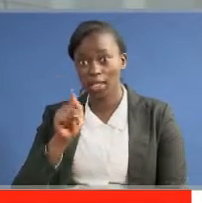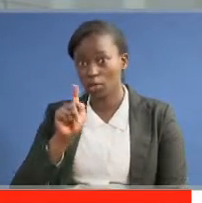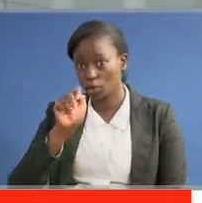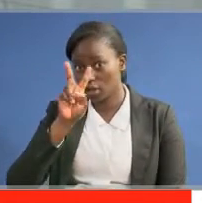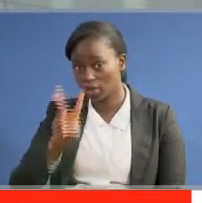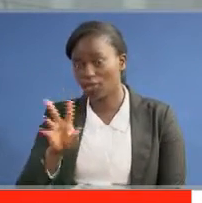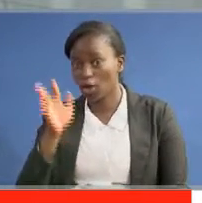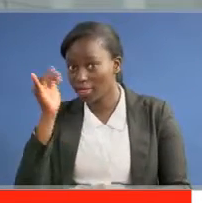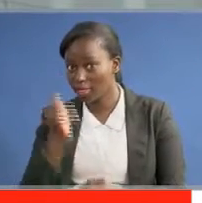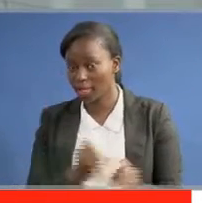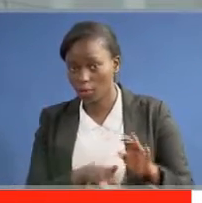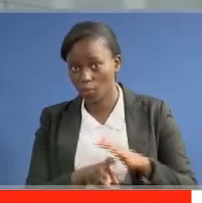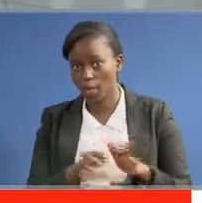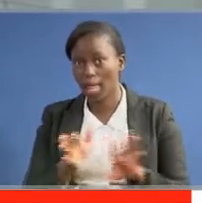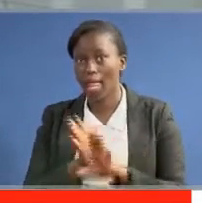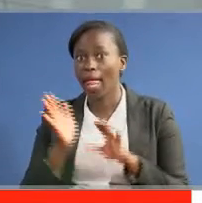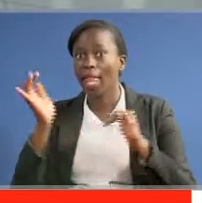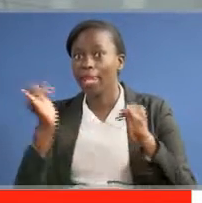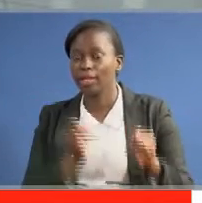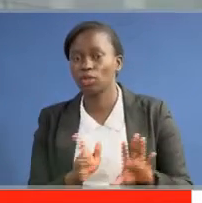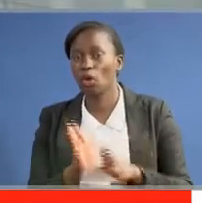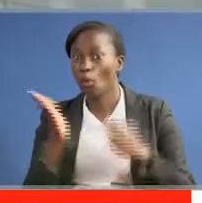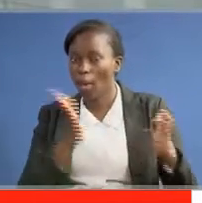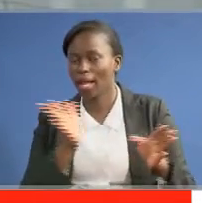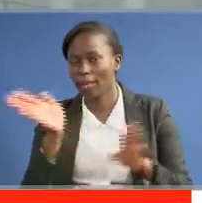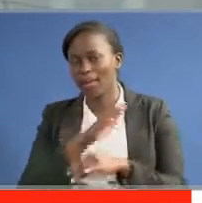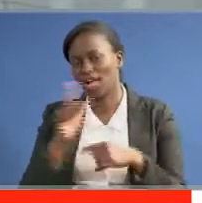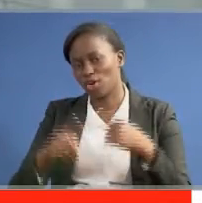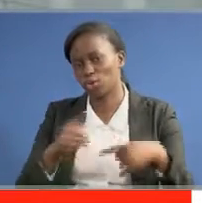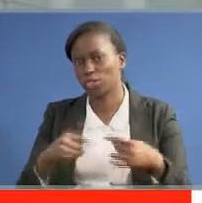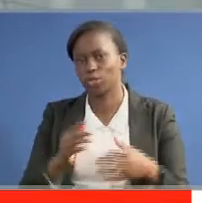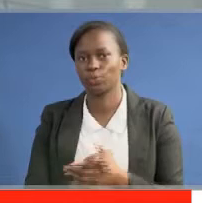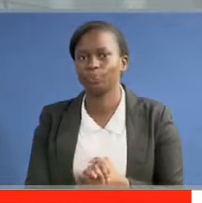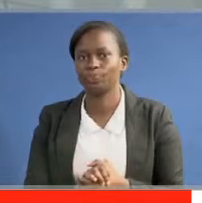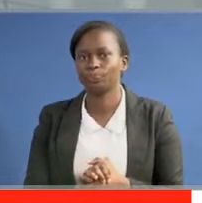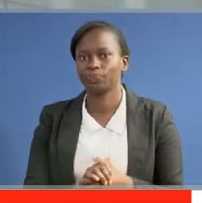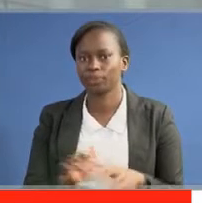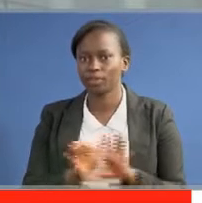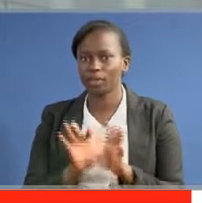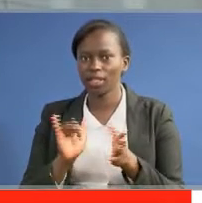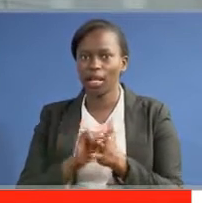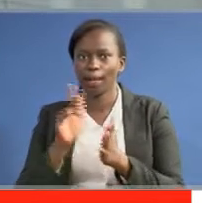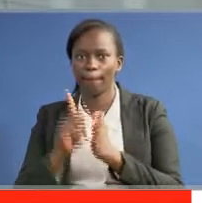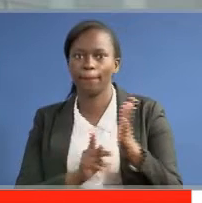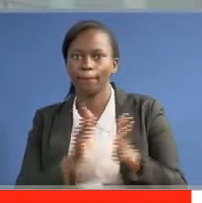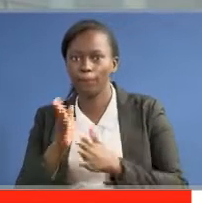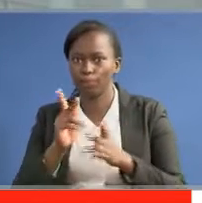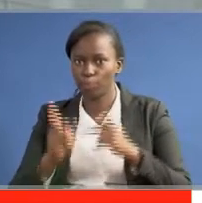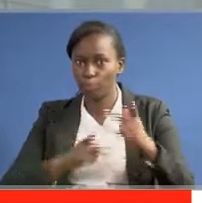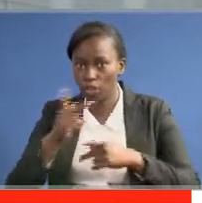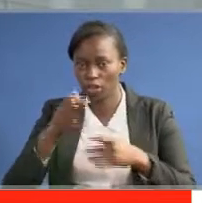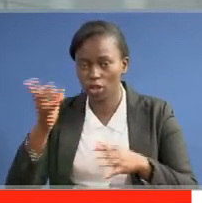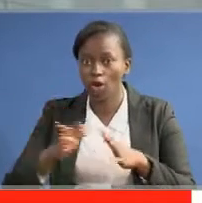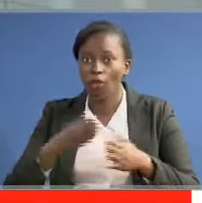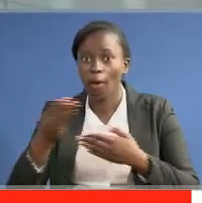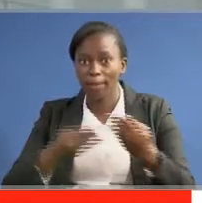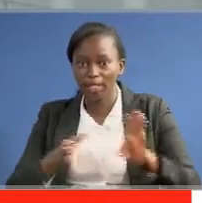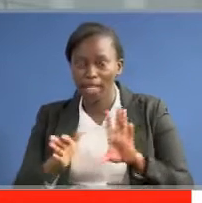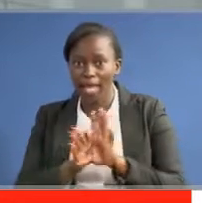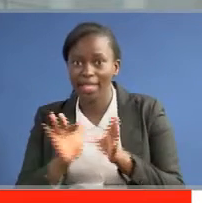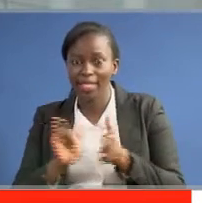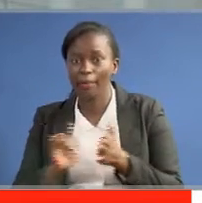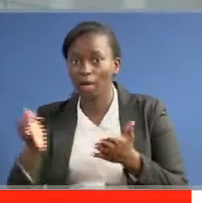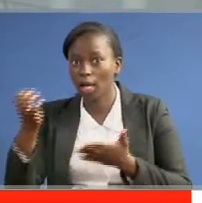KUTV mizizi ya habari. Karibu tena tuweze kuendelea. Katika juhudi za kuboresha biashara na uchumi kwa